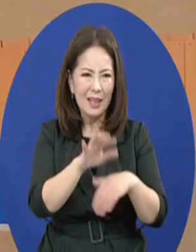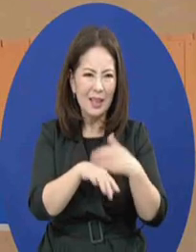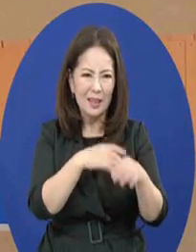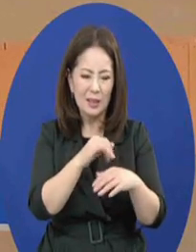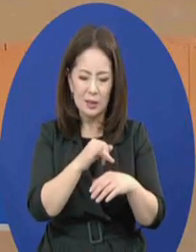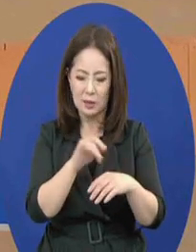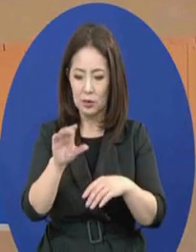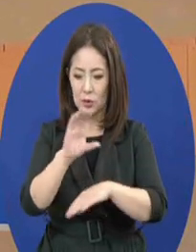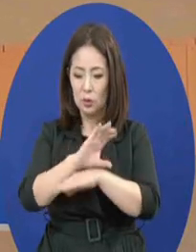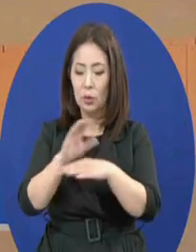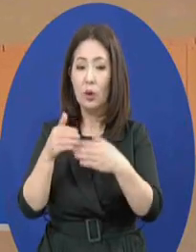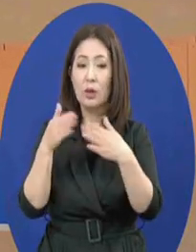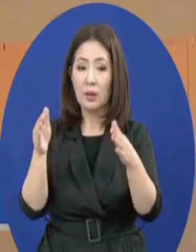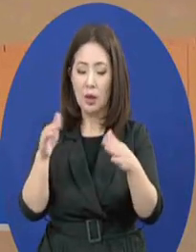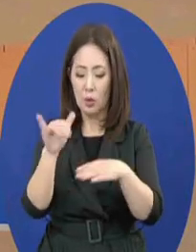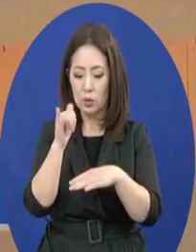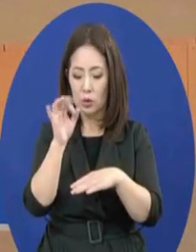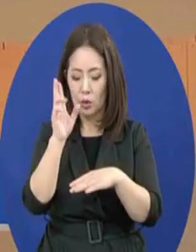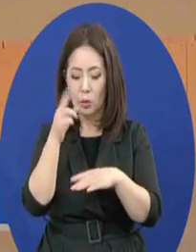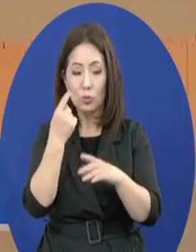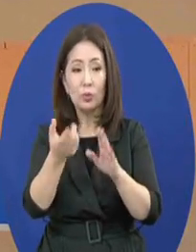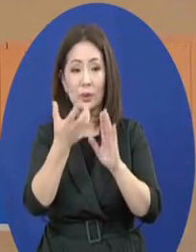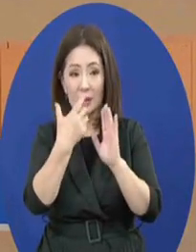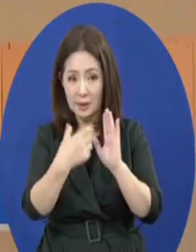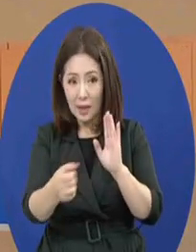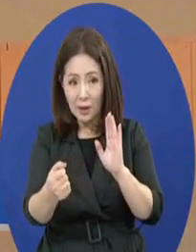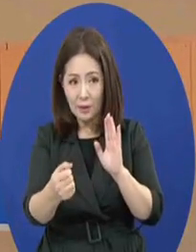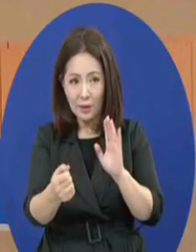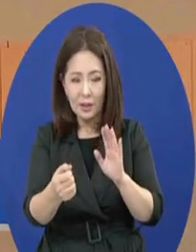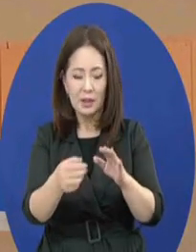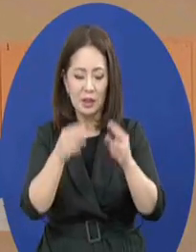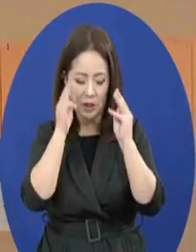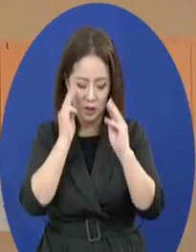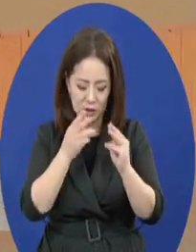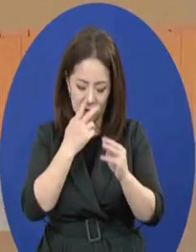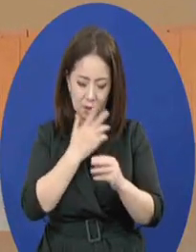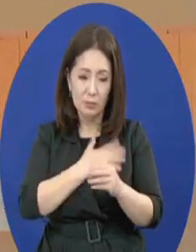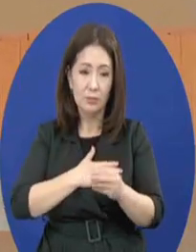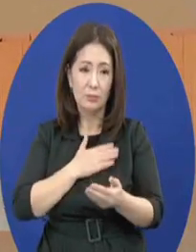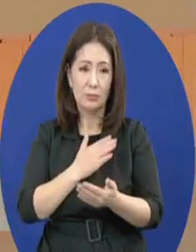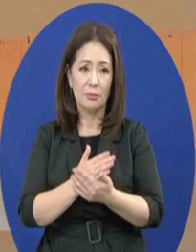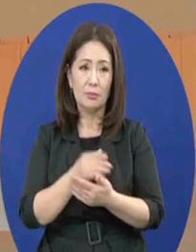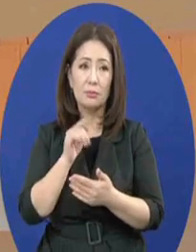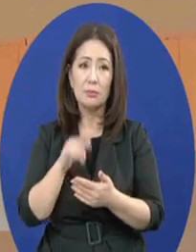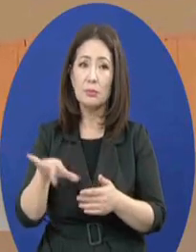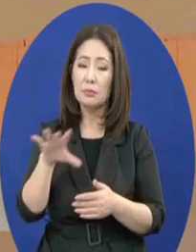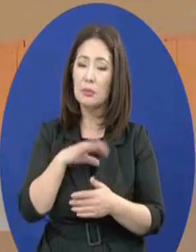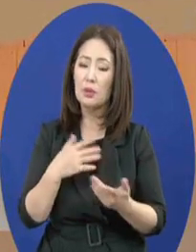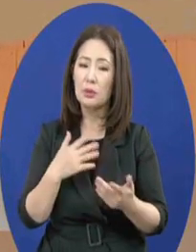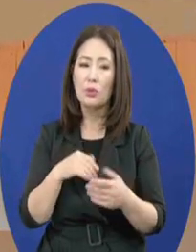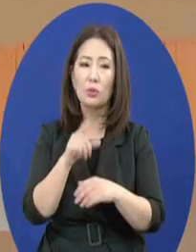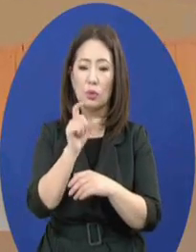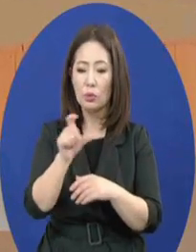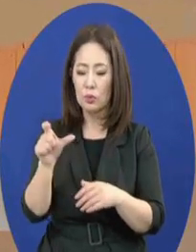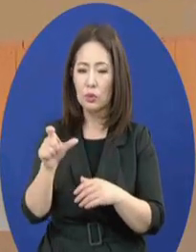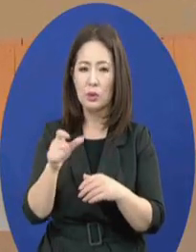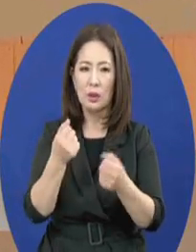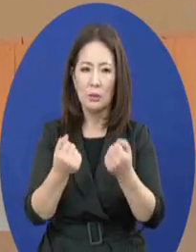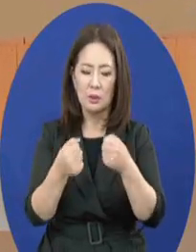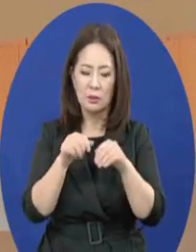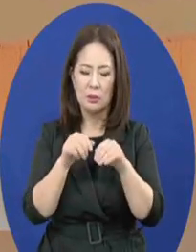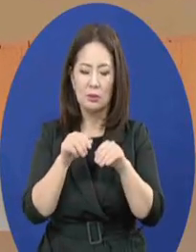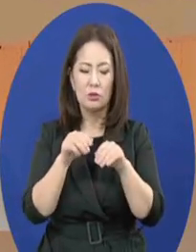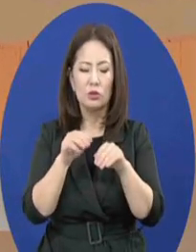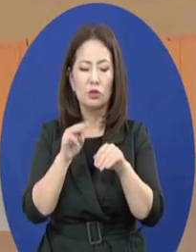ингээд ашиглалтанд орох болоод улсын комисс хүлээж аваад одоо ингээд шийдэгдэж байгаа гэдэг баяртай байна. Тэгэхээр бид нар бас энэ иргэдийн зохицоолыг хийж